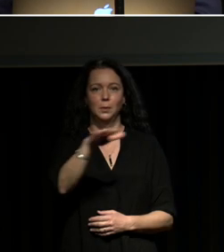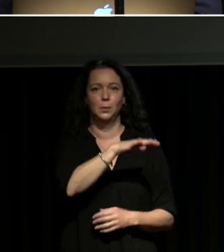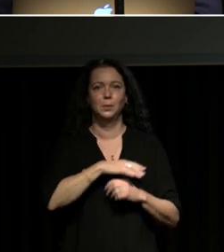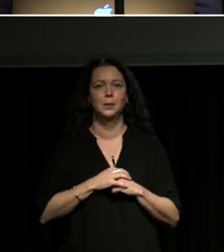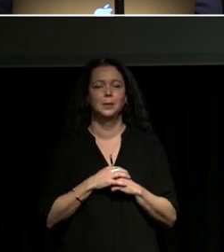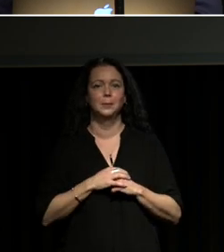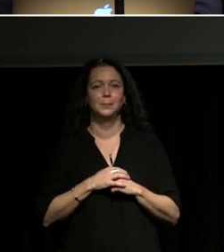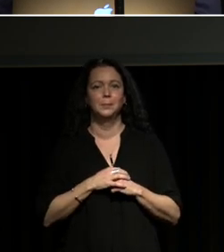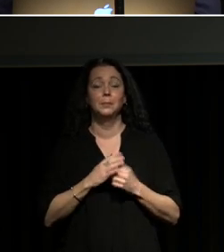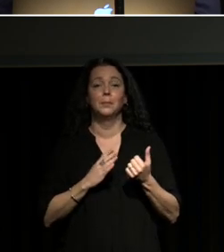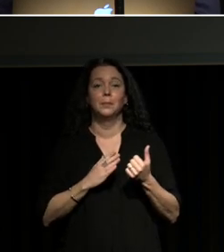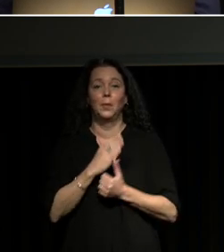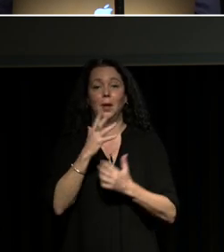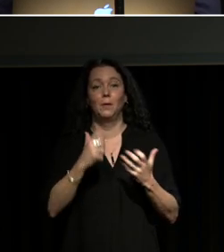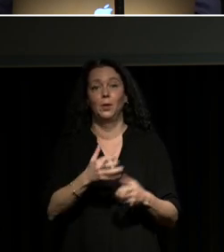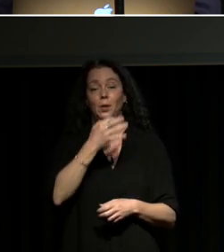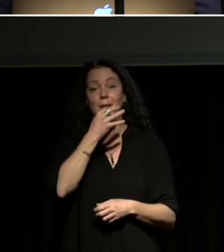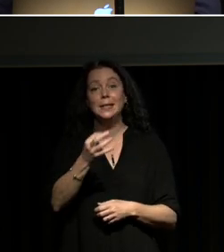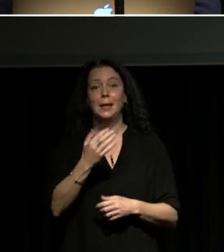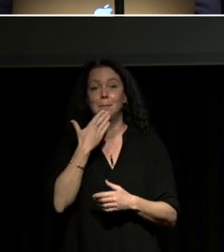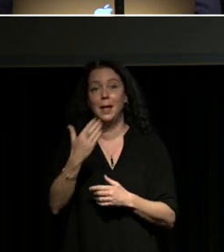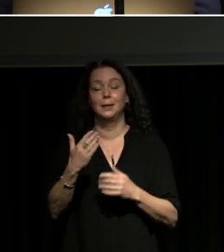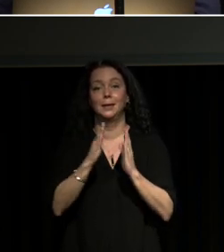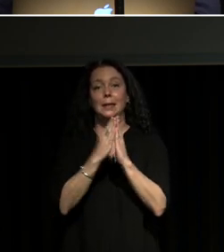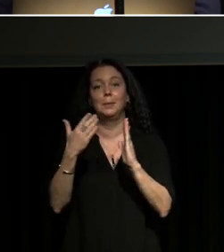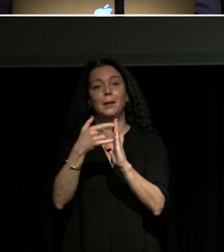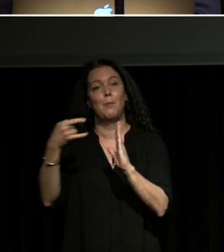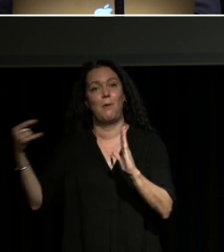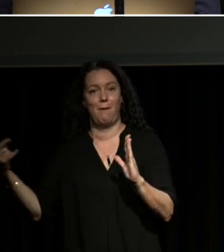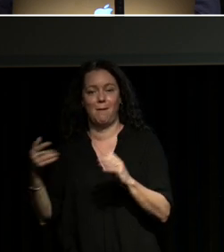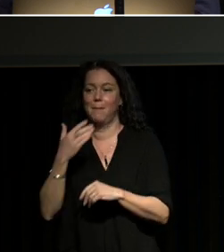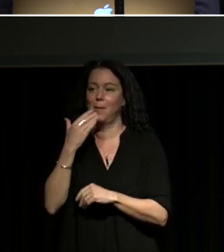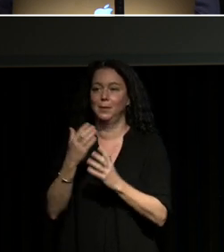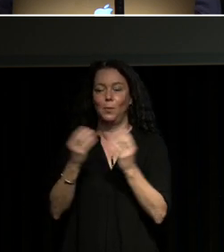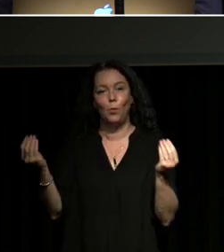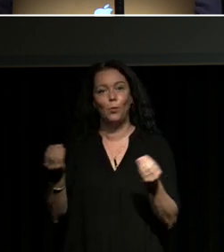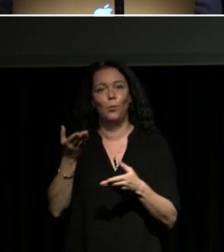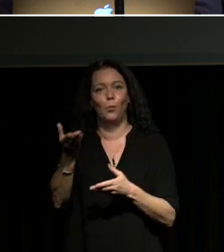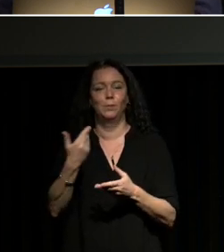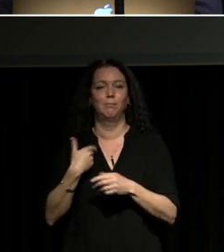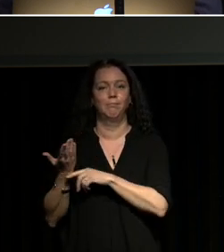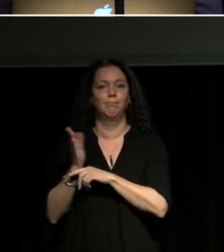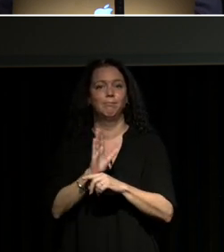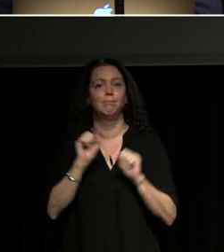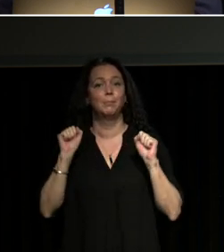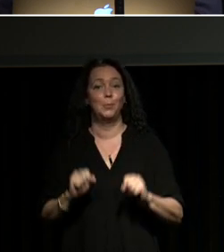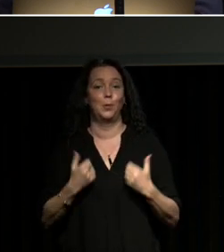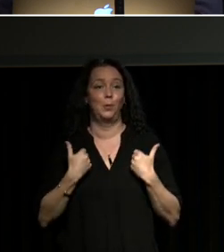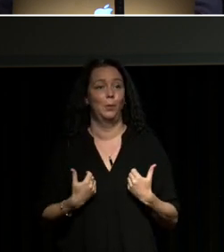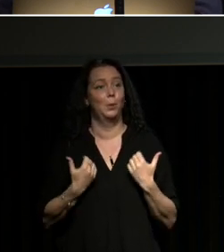Je remercie tout d'abord la librairie Mola de nous donner cette occasion de faire cette présentation dans ce